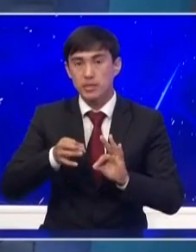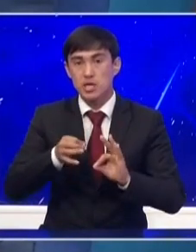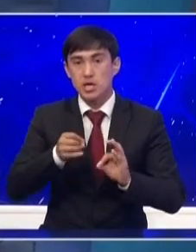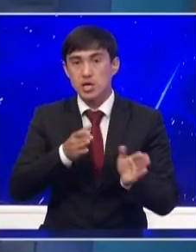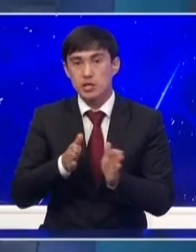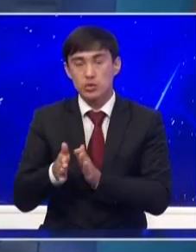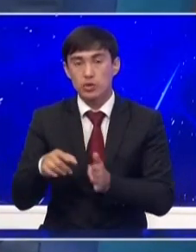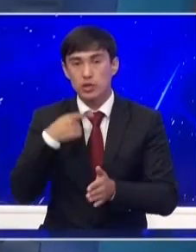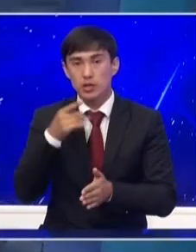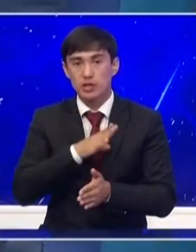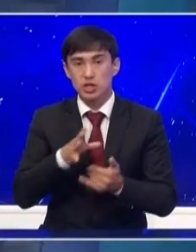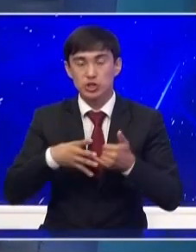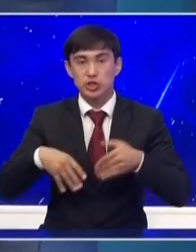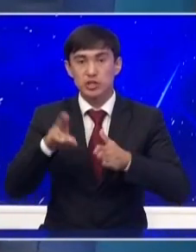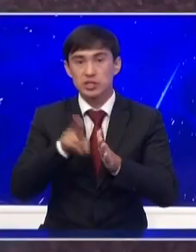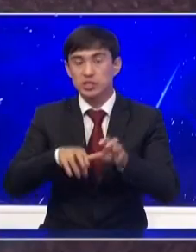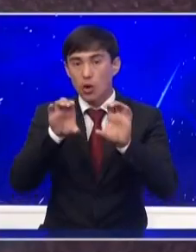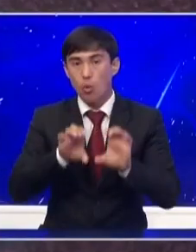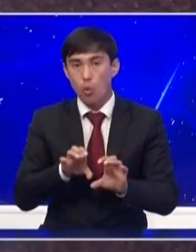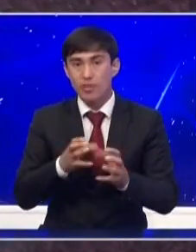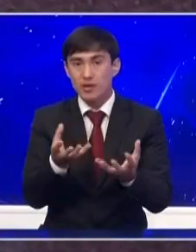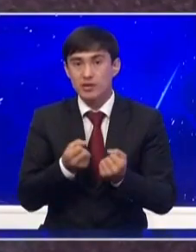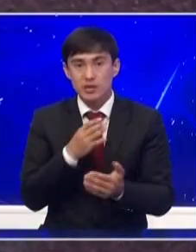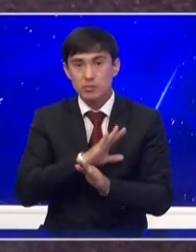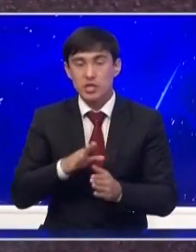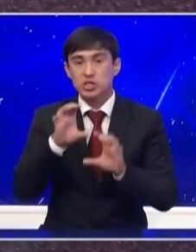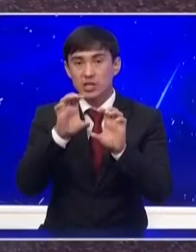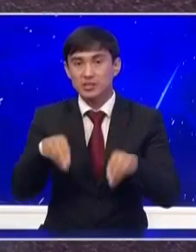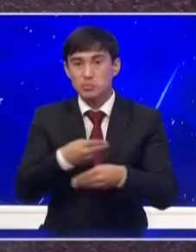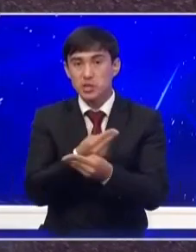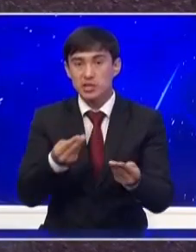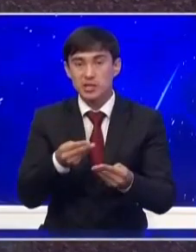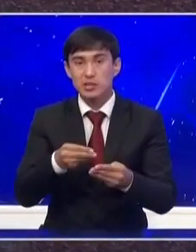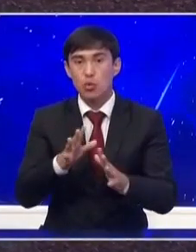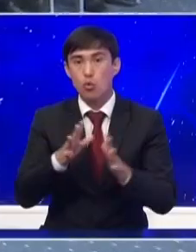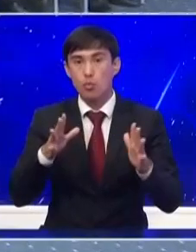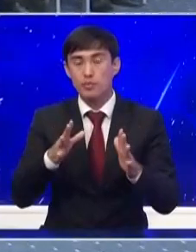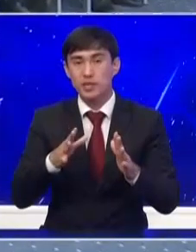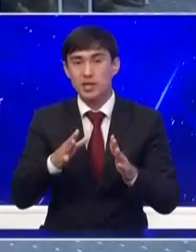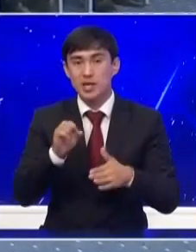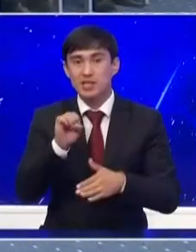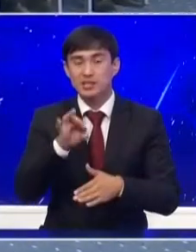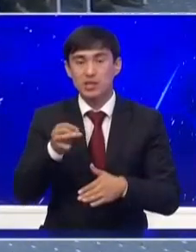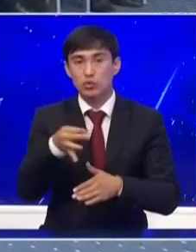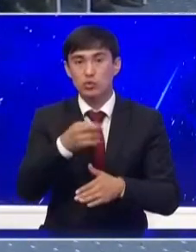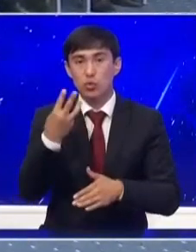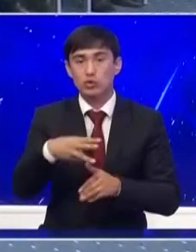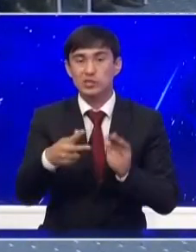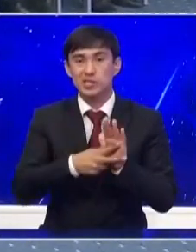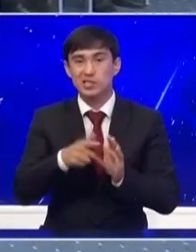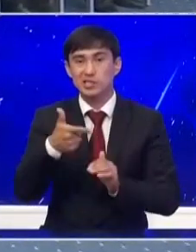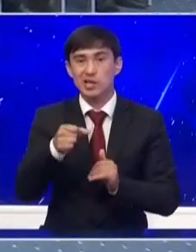керектігін жеткізді. Жерді заңсыз иемденгендер де, заңсыз бергендер де көбейген. Ескелді ауданында